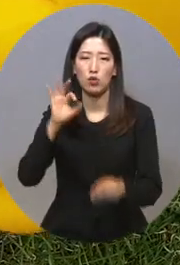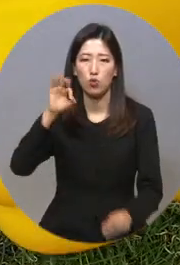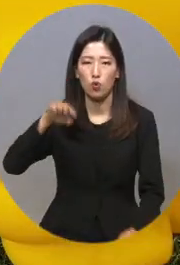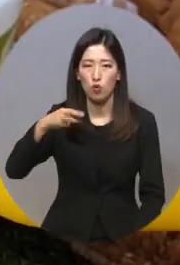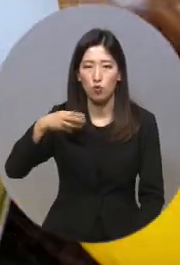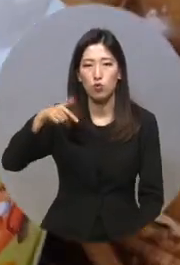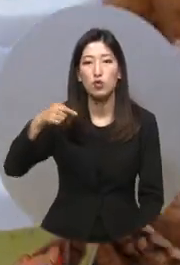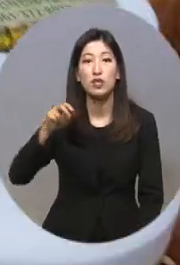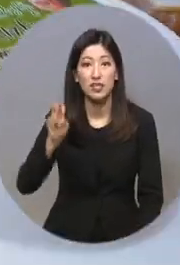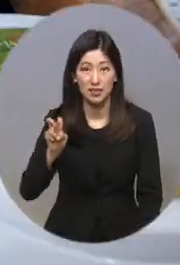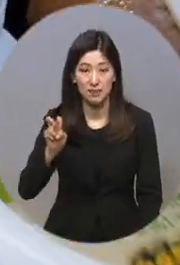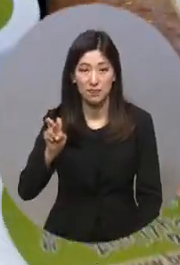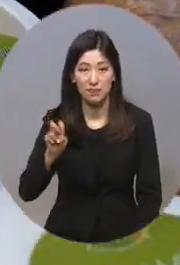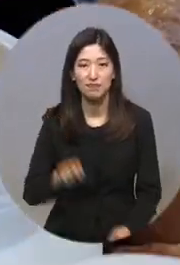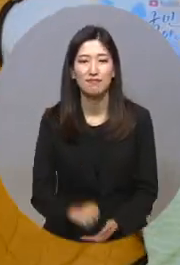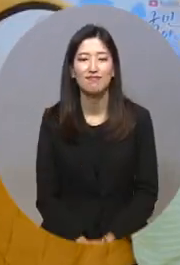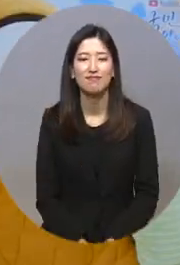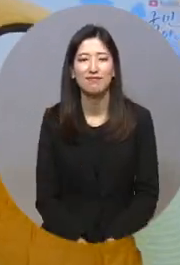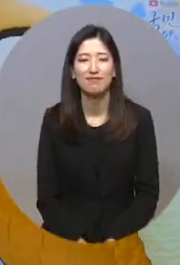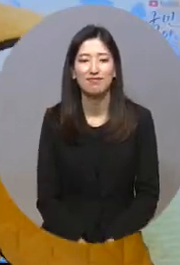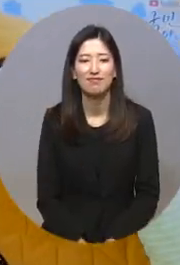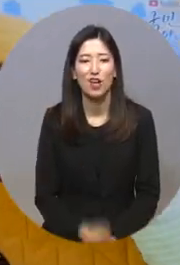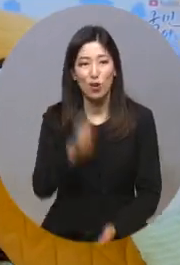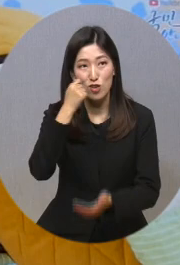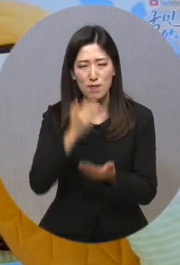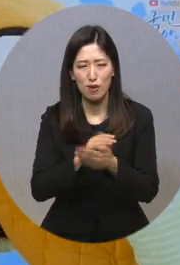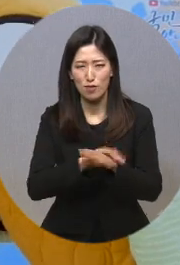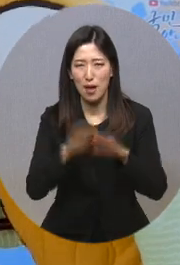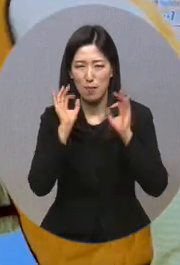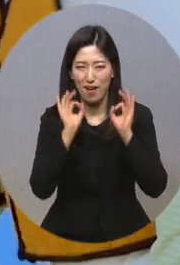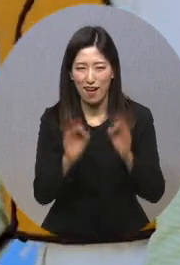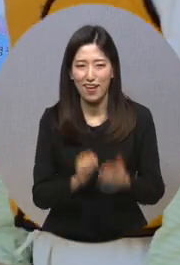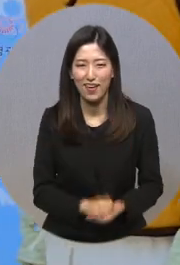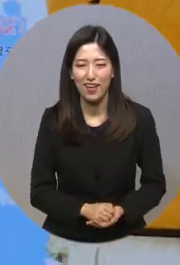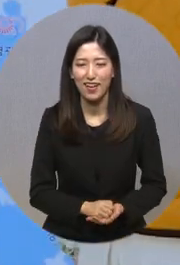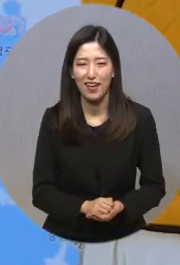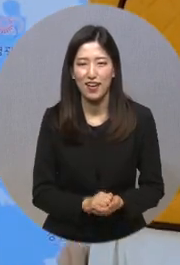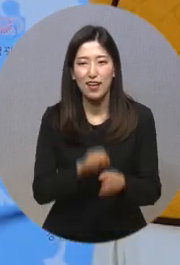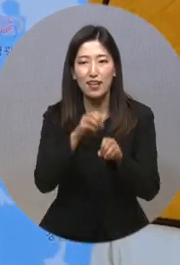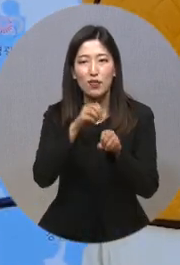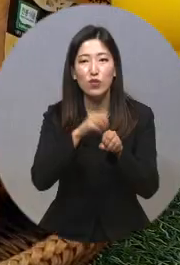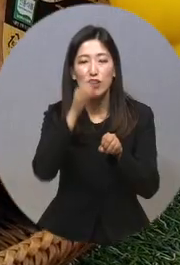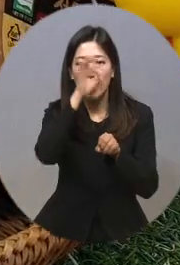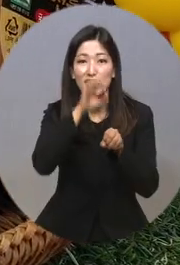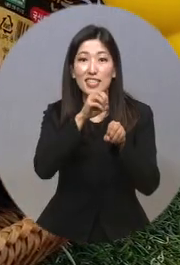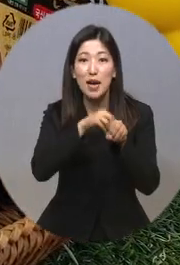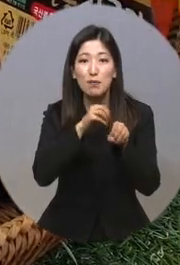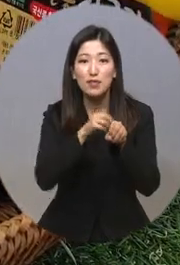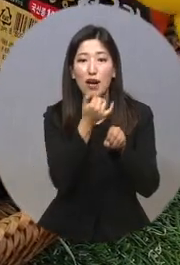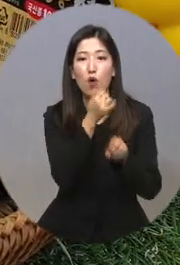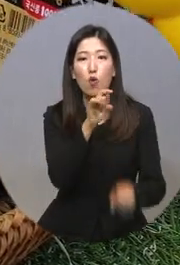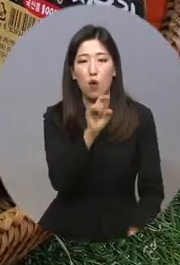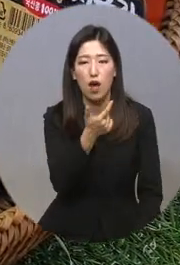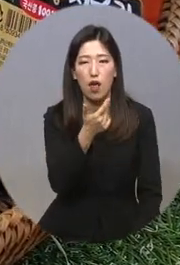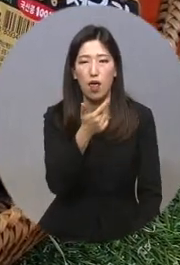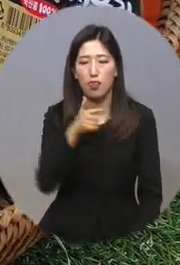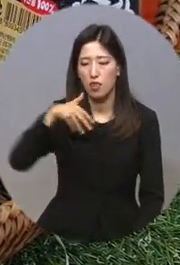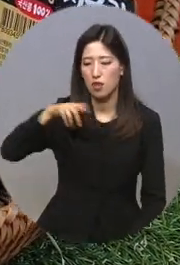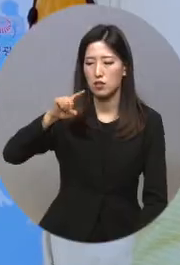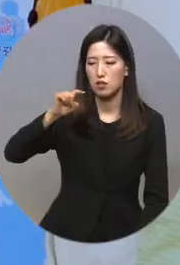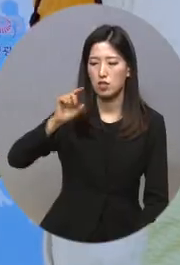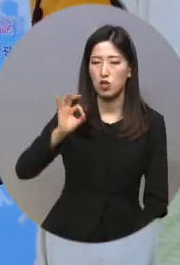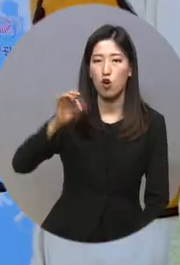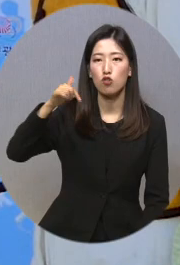울금 분말 울지 말고 잘 봐요. 울금 분말에 돼지 감자 환 그리고 청국장 된장